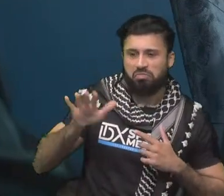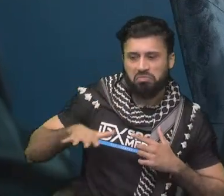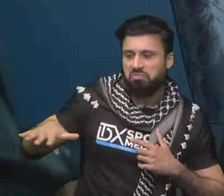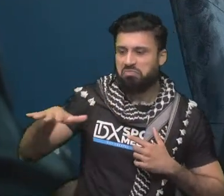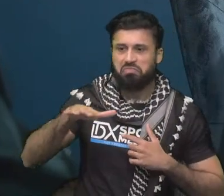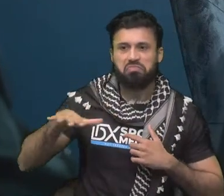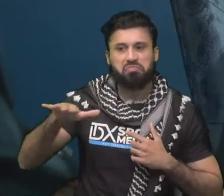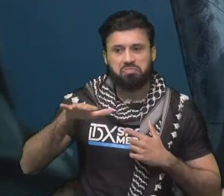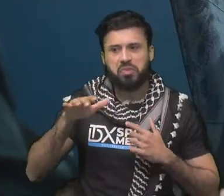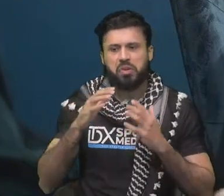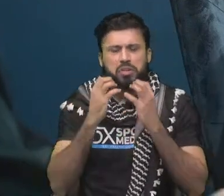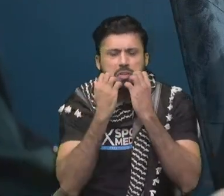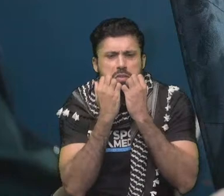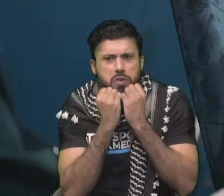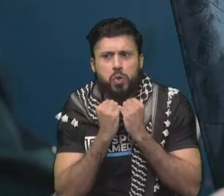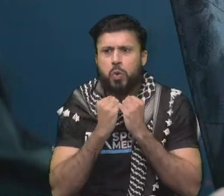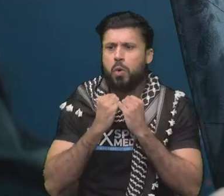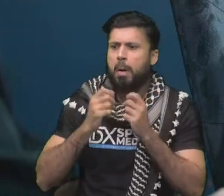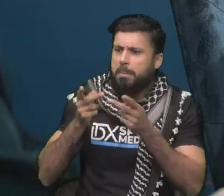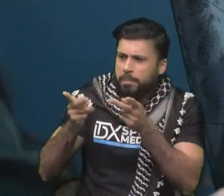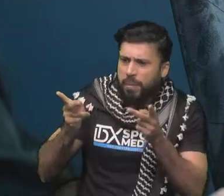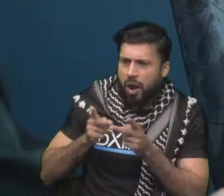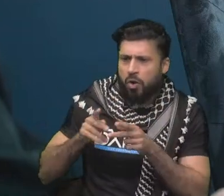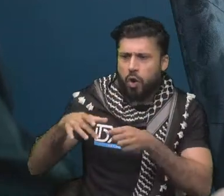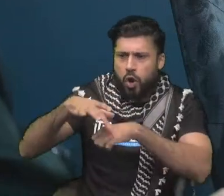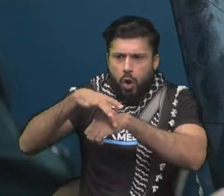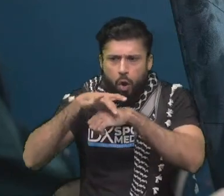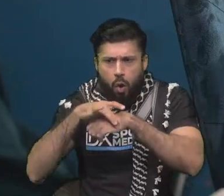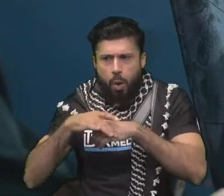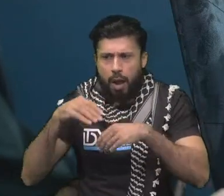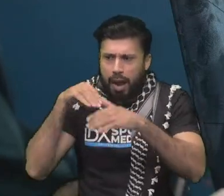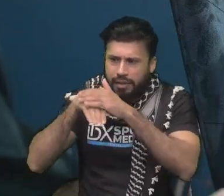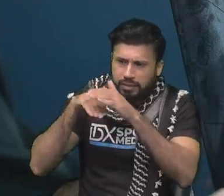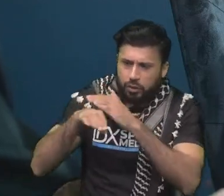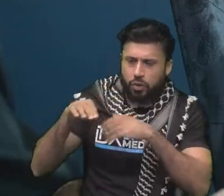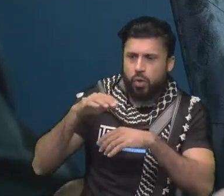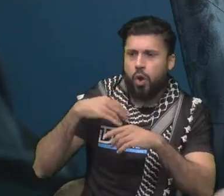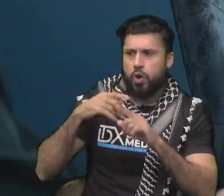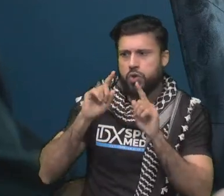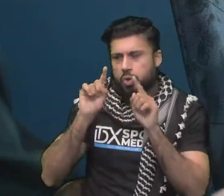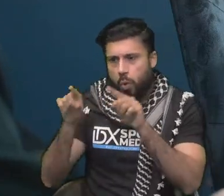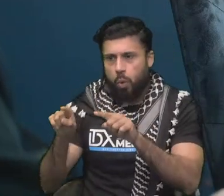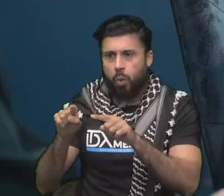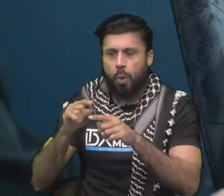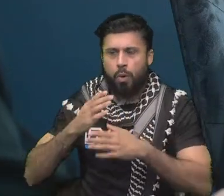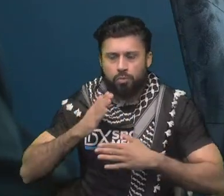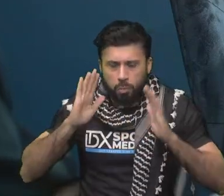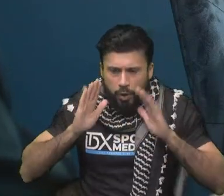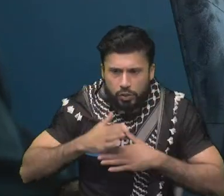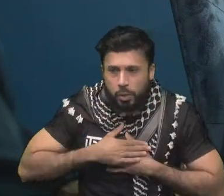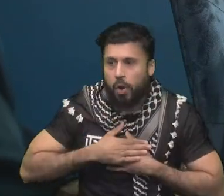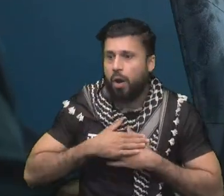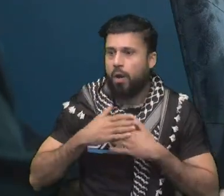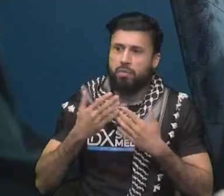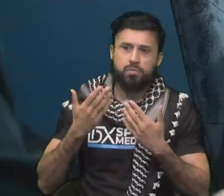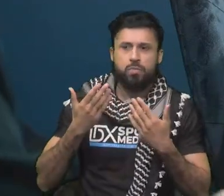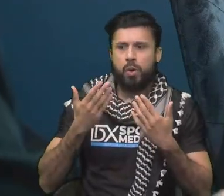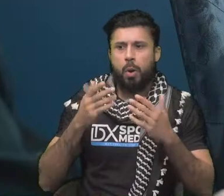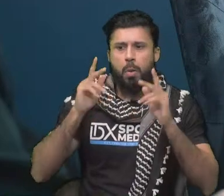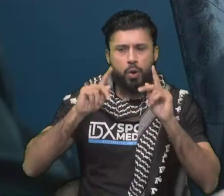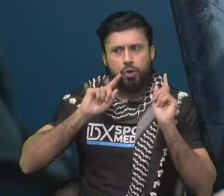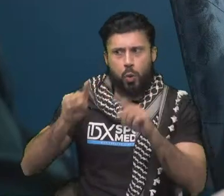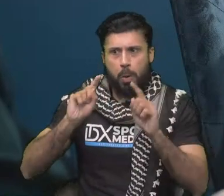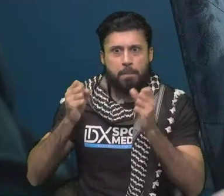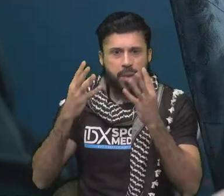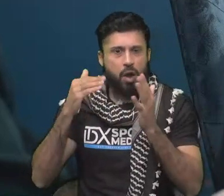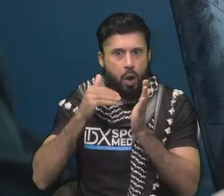sacred spot on earth, they have access to the house of Allah subhanahu wa regularly. He goes, whatever we do, he says, قال إذا فعل